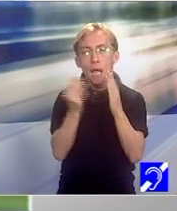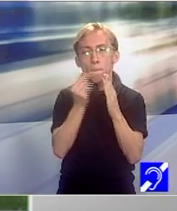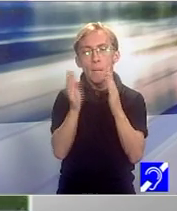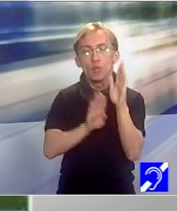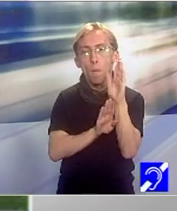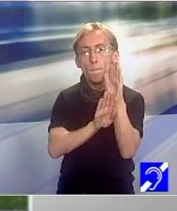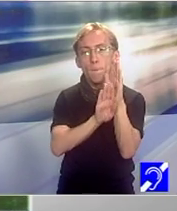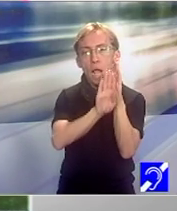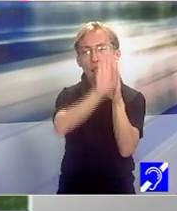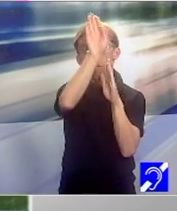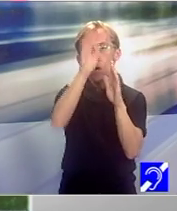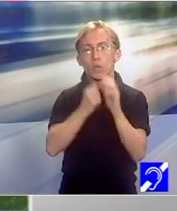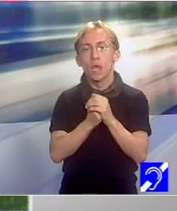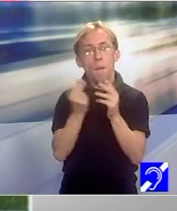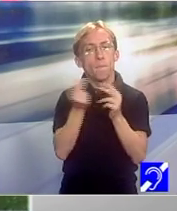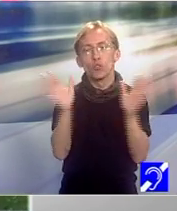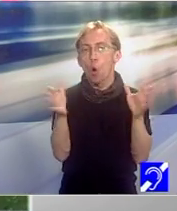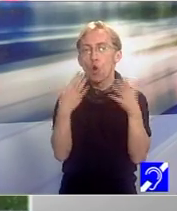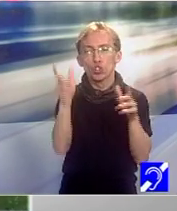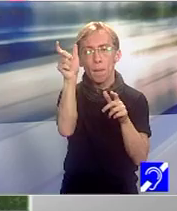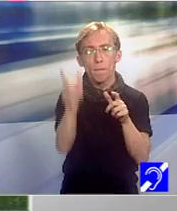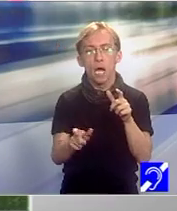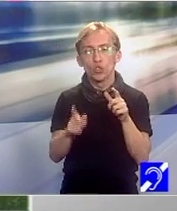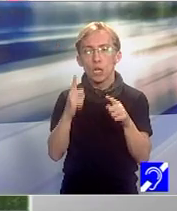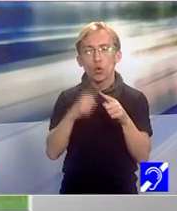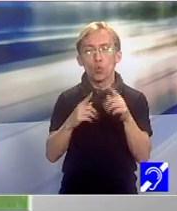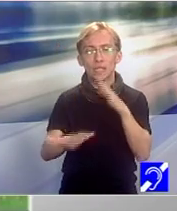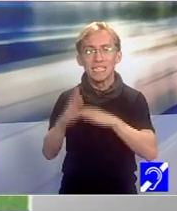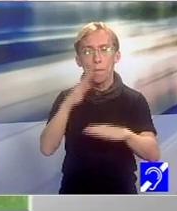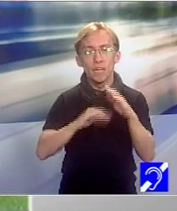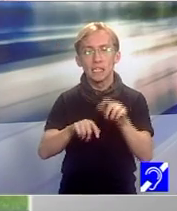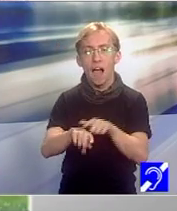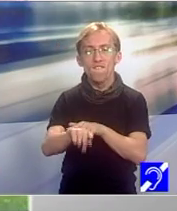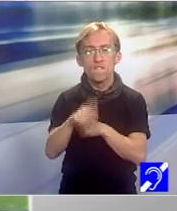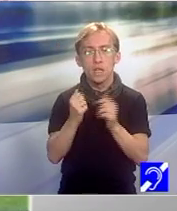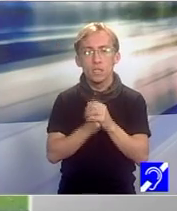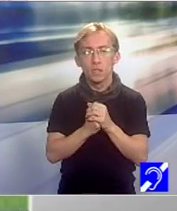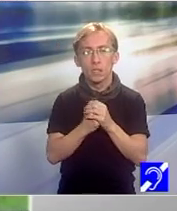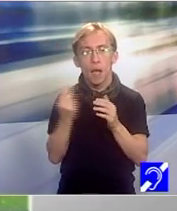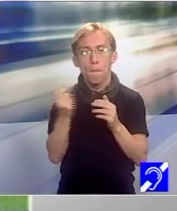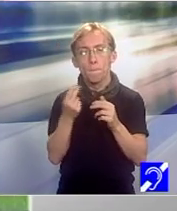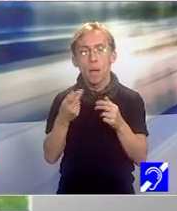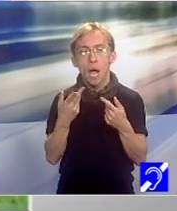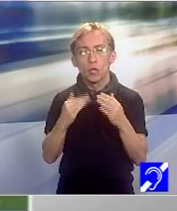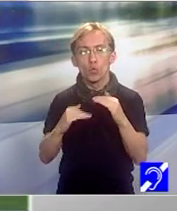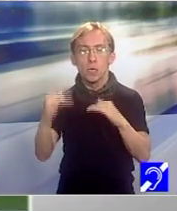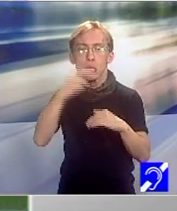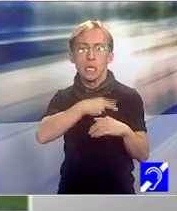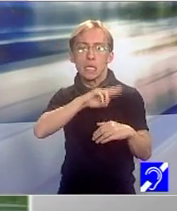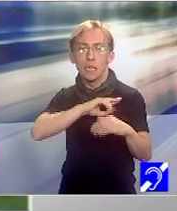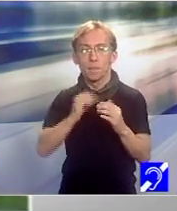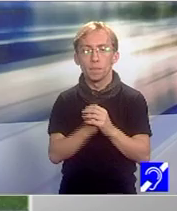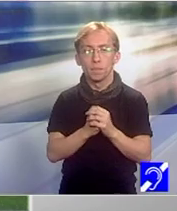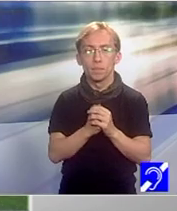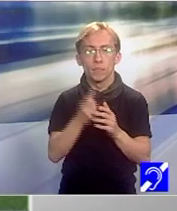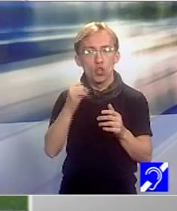performanță pentru orice persoană cu handicap fizic. Sportul ajută la dezvoltarea independenței de mișcare, a unei mai mari autonomii și